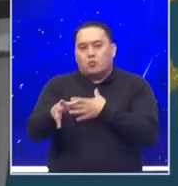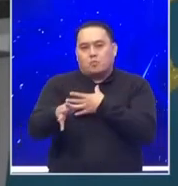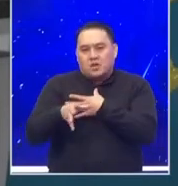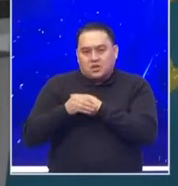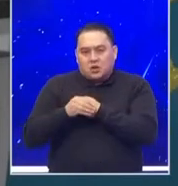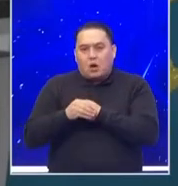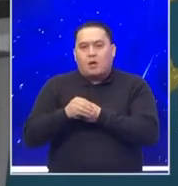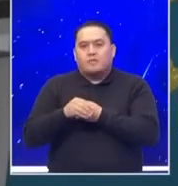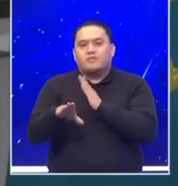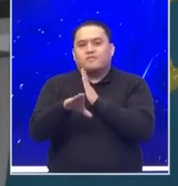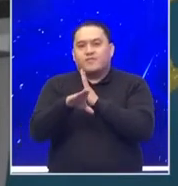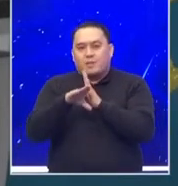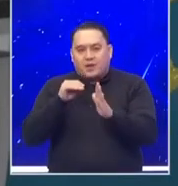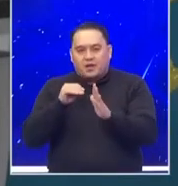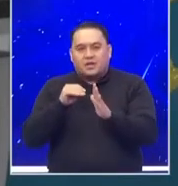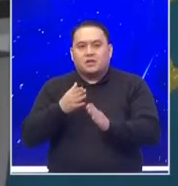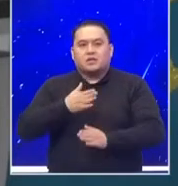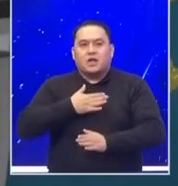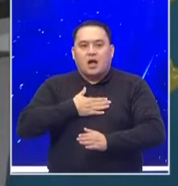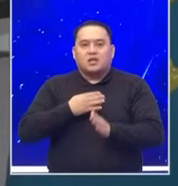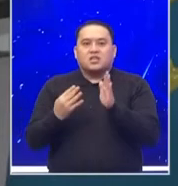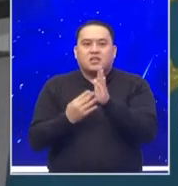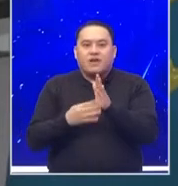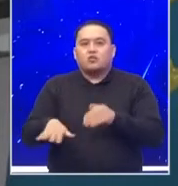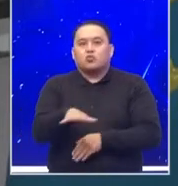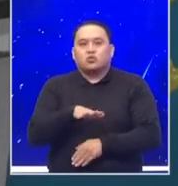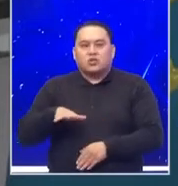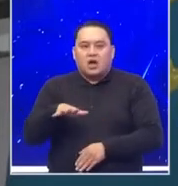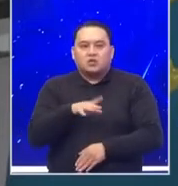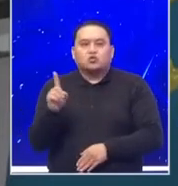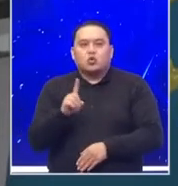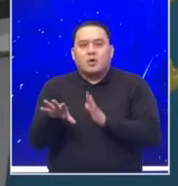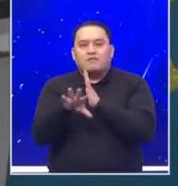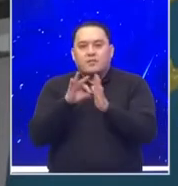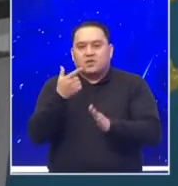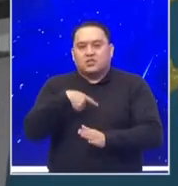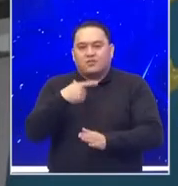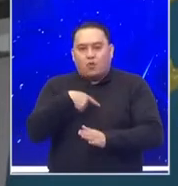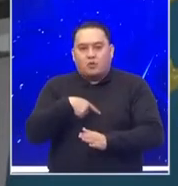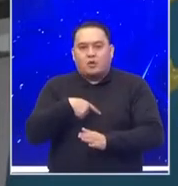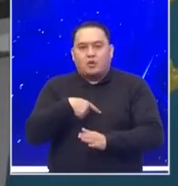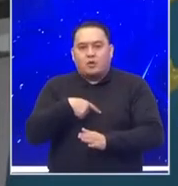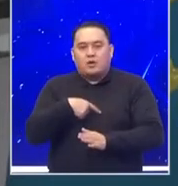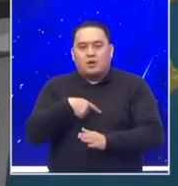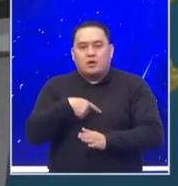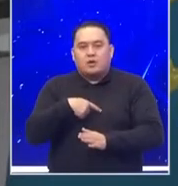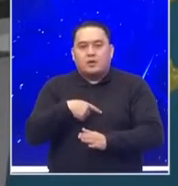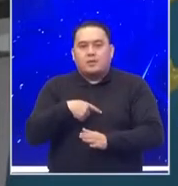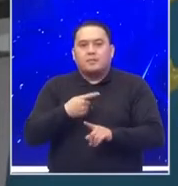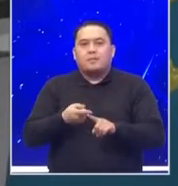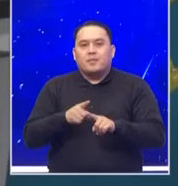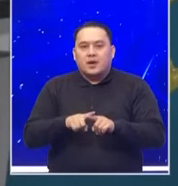мной пойдут голосовать на наш 9 участок чтобы сделать свой выбор и почему потому что